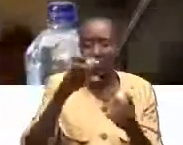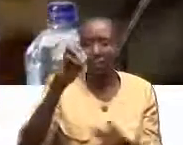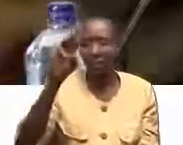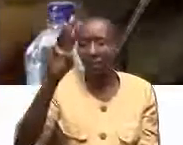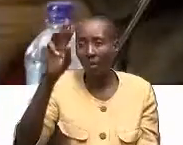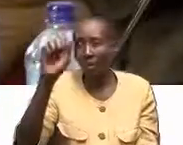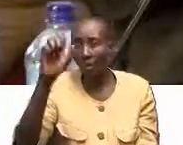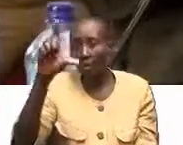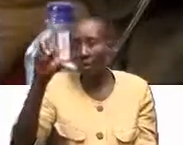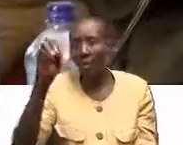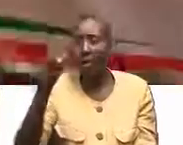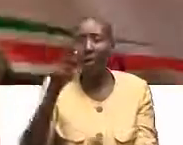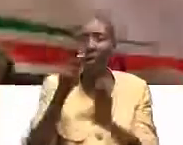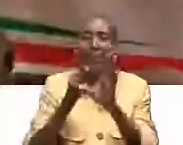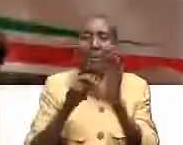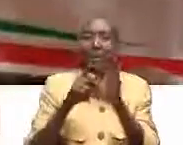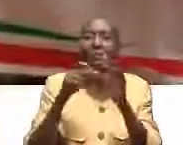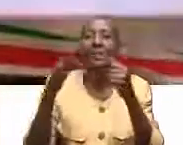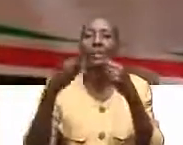mdogo wa eneo bunge la Kibra.